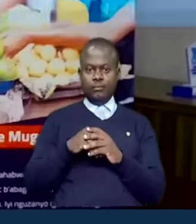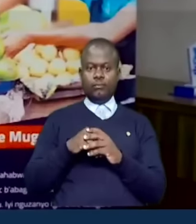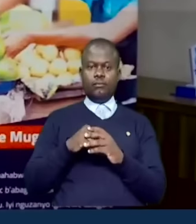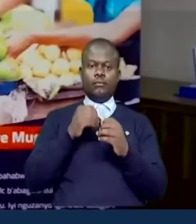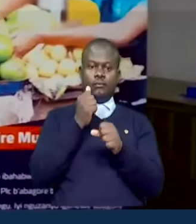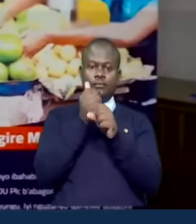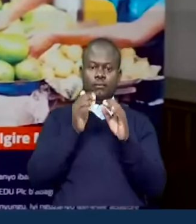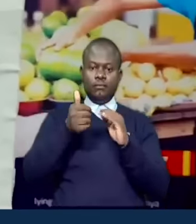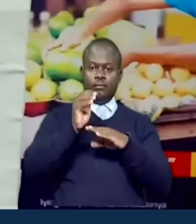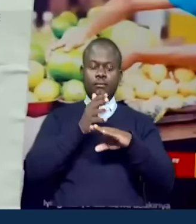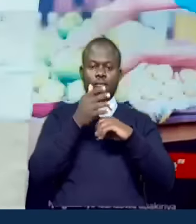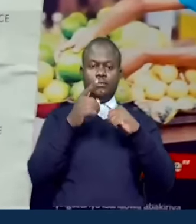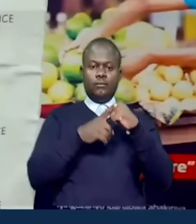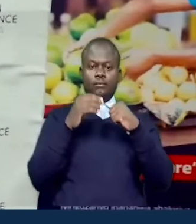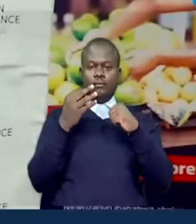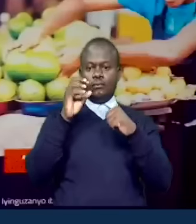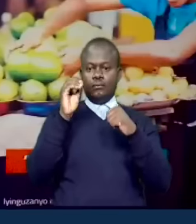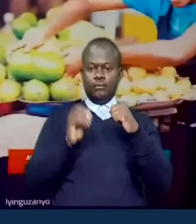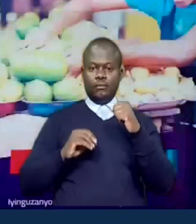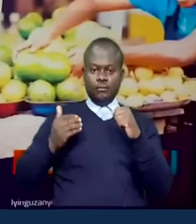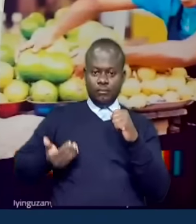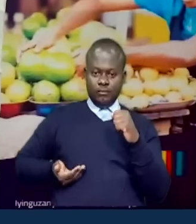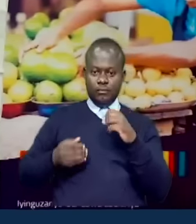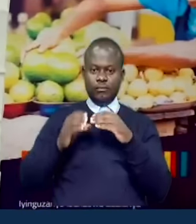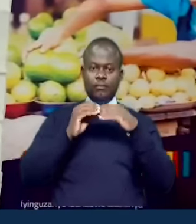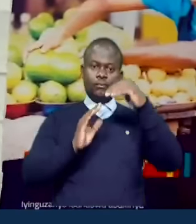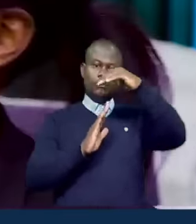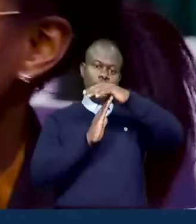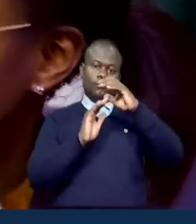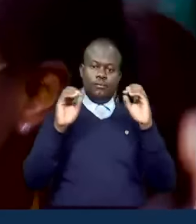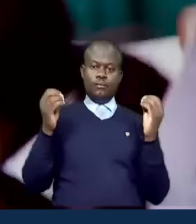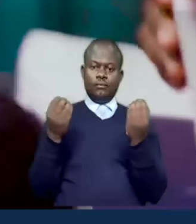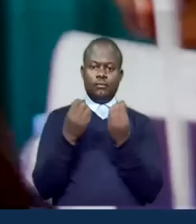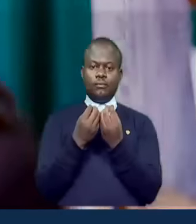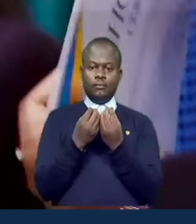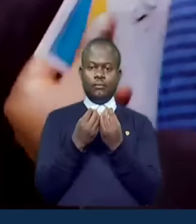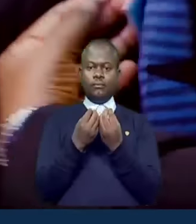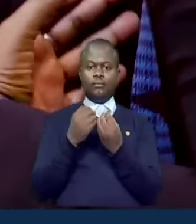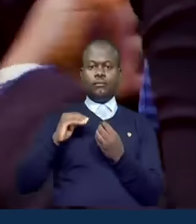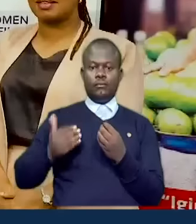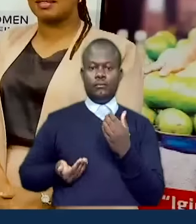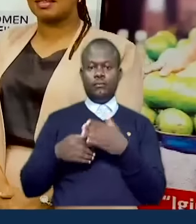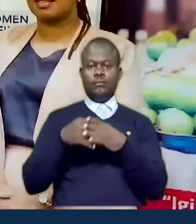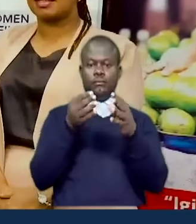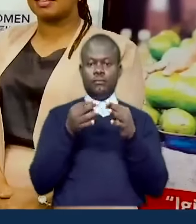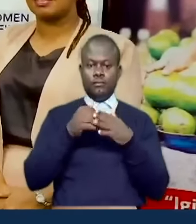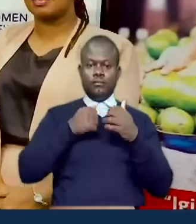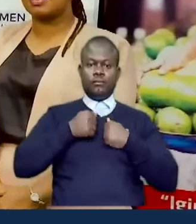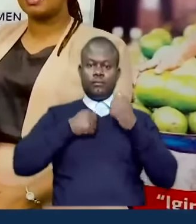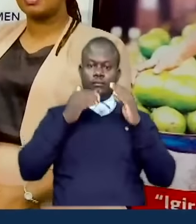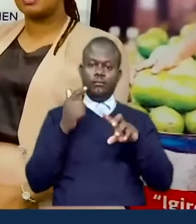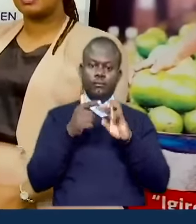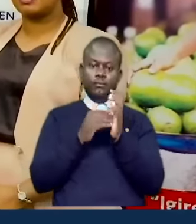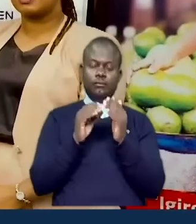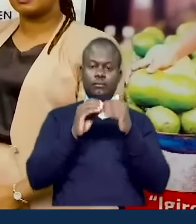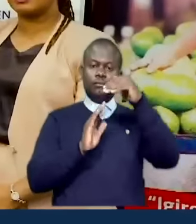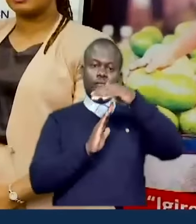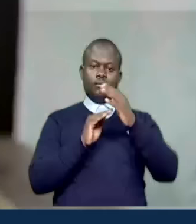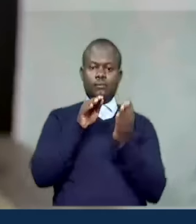bayo 63% n'abagore. Umuyobozi mukuru w'umuryango wa Women in Finance Rwanda akaba n'umuyobozi mukuru wa